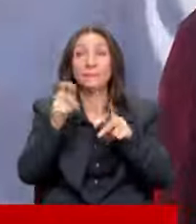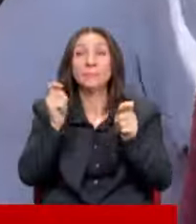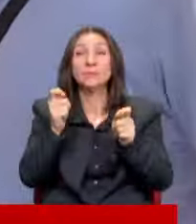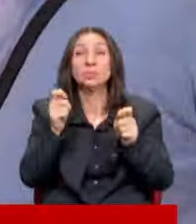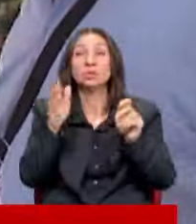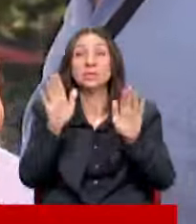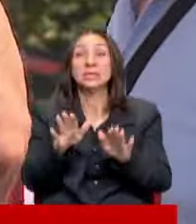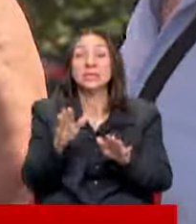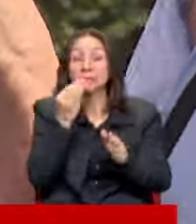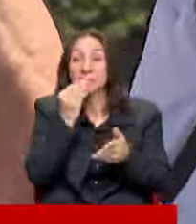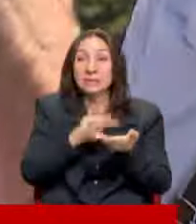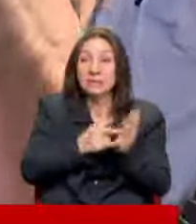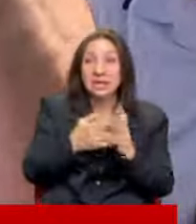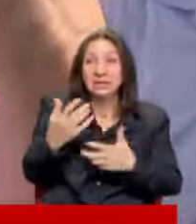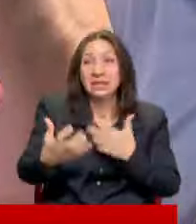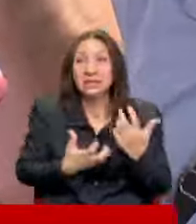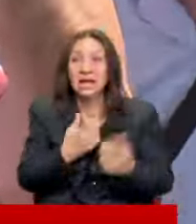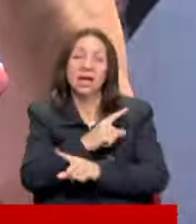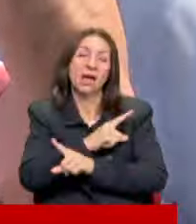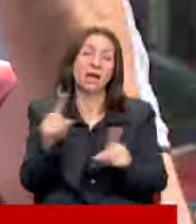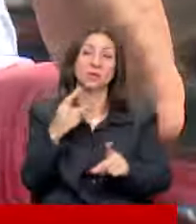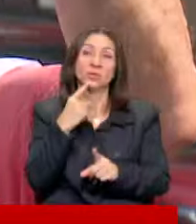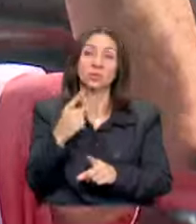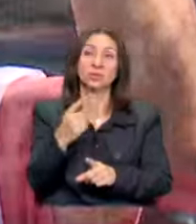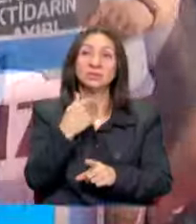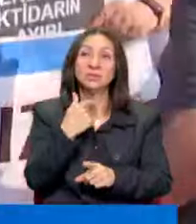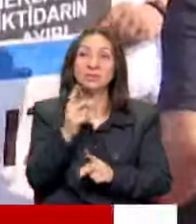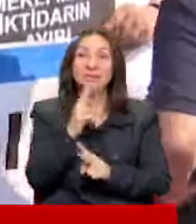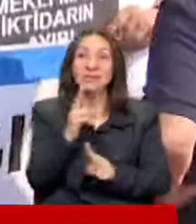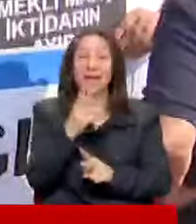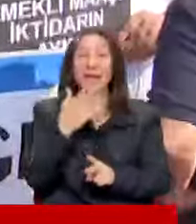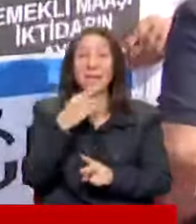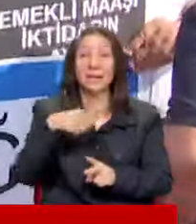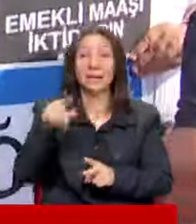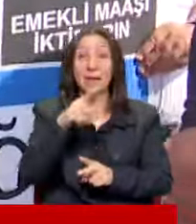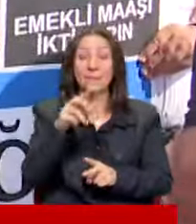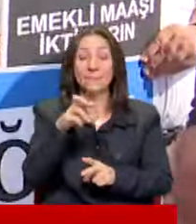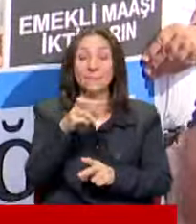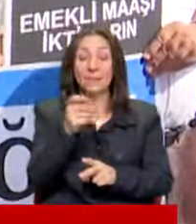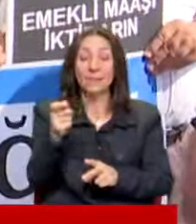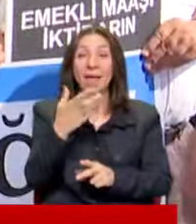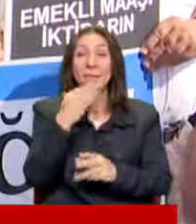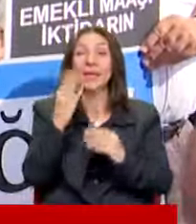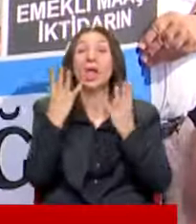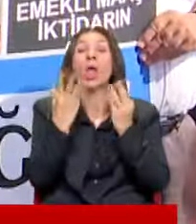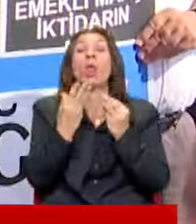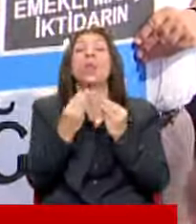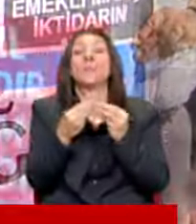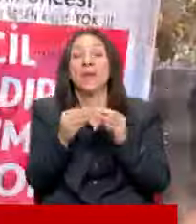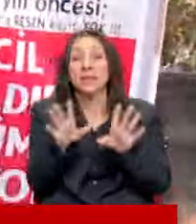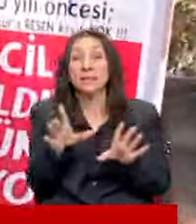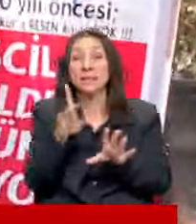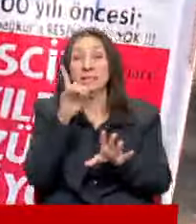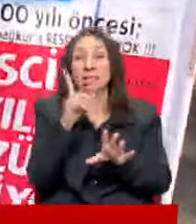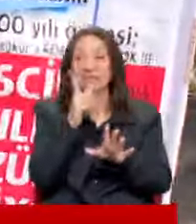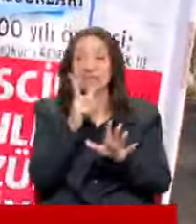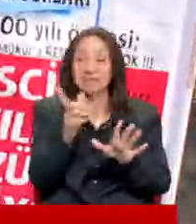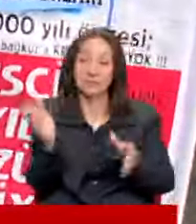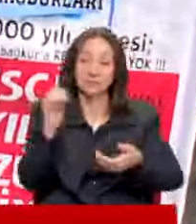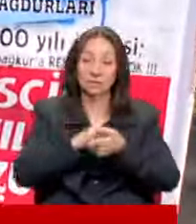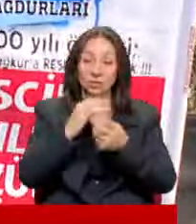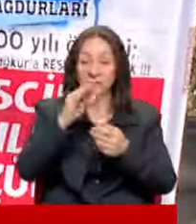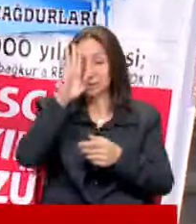bırakıldığı geçim mücadelesine itiraz ediyor sesi titreyerek emekliler de Prime takılıp emekli olamayanlar da tek ses oldu